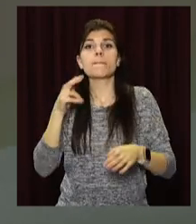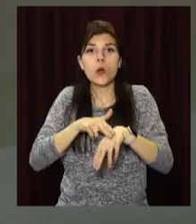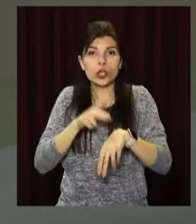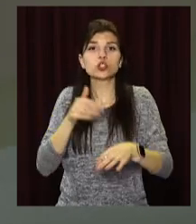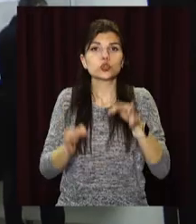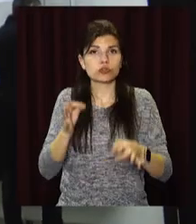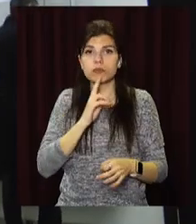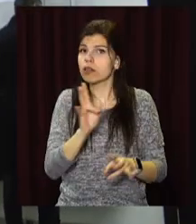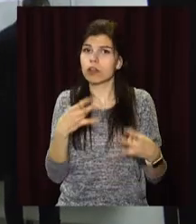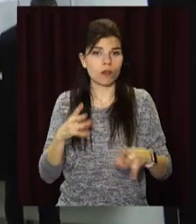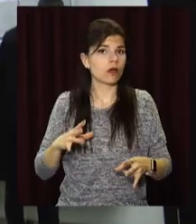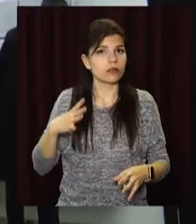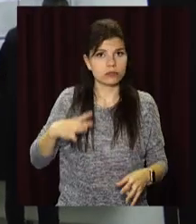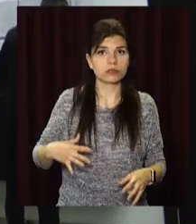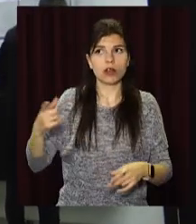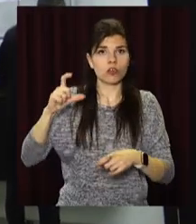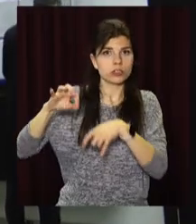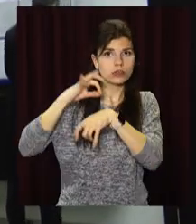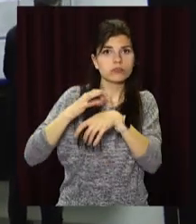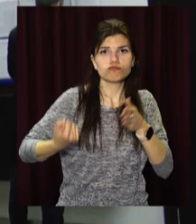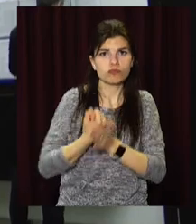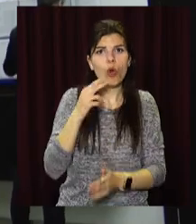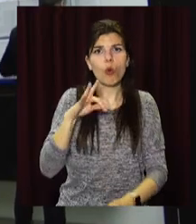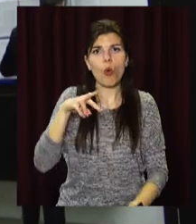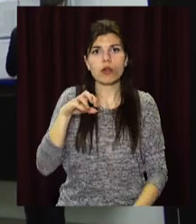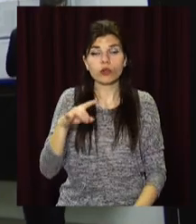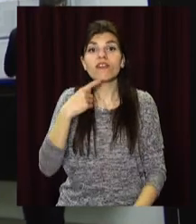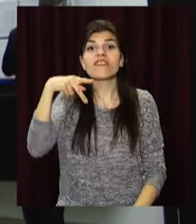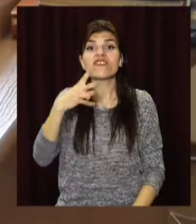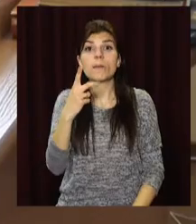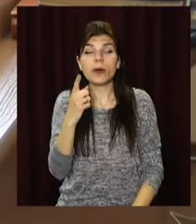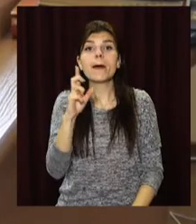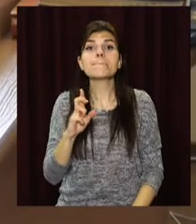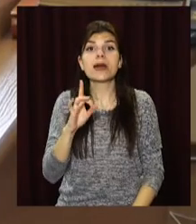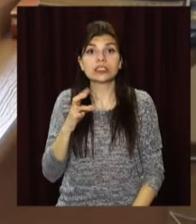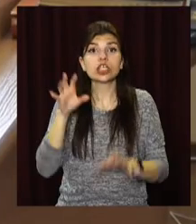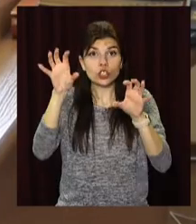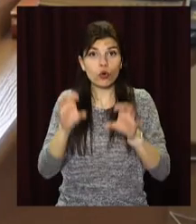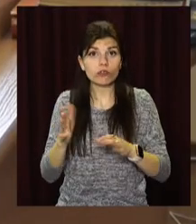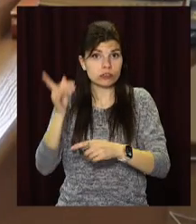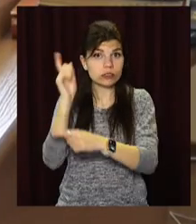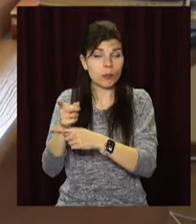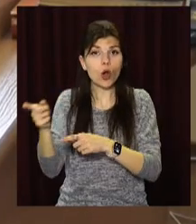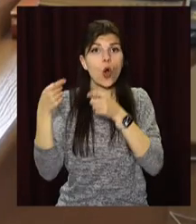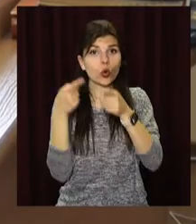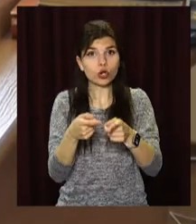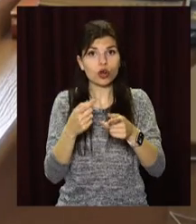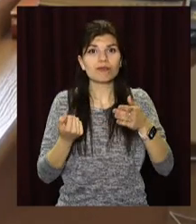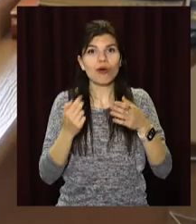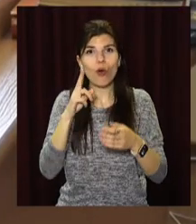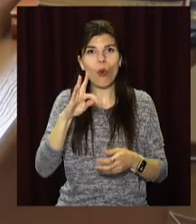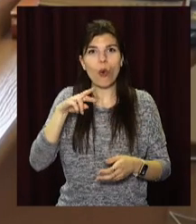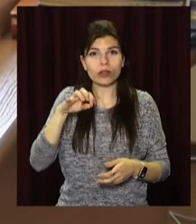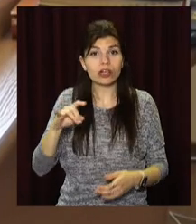не терпіти знущання колекторів. Тим паче, що з березня 2021-го їм законодавчо заборонили погрожувати боржникам